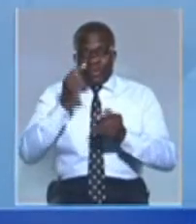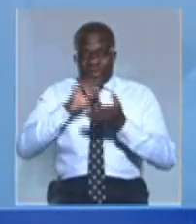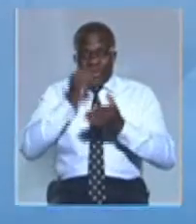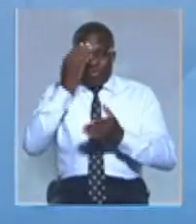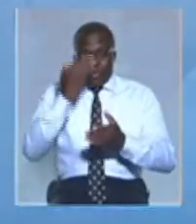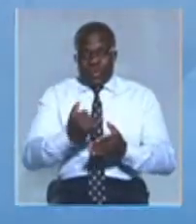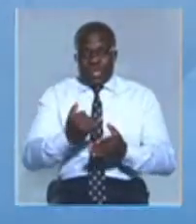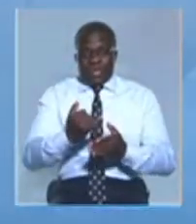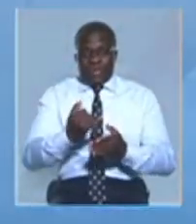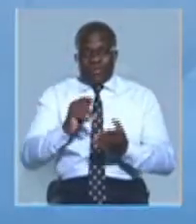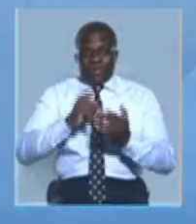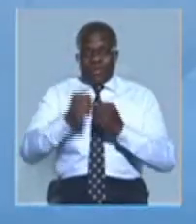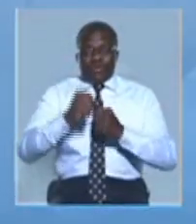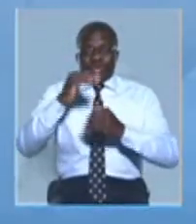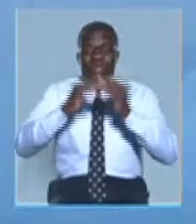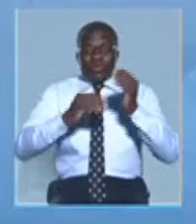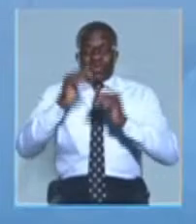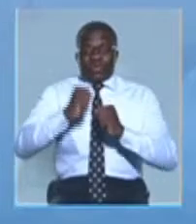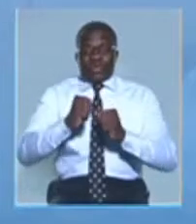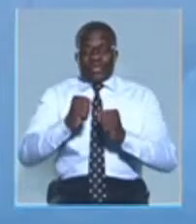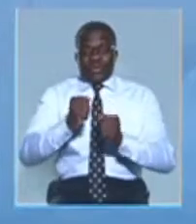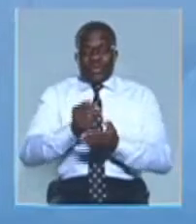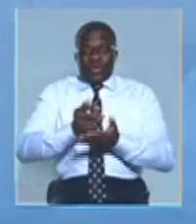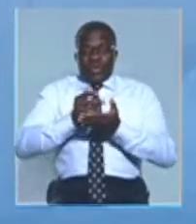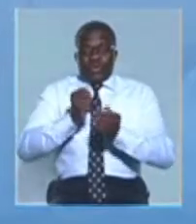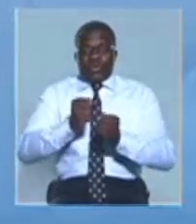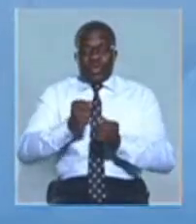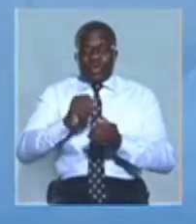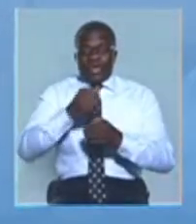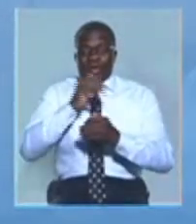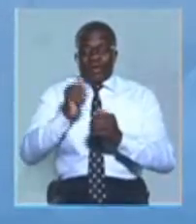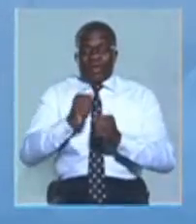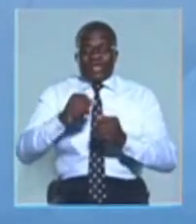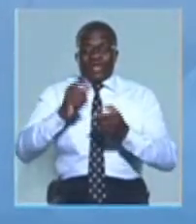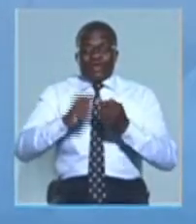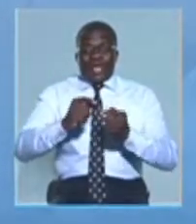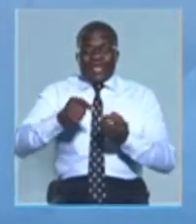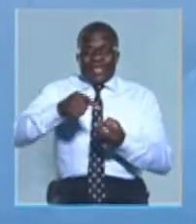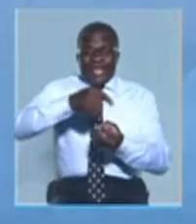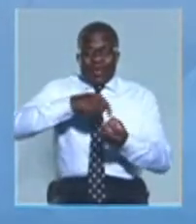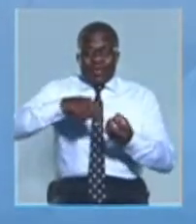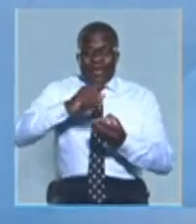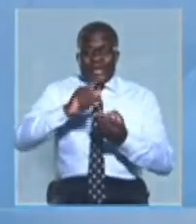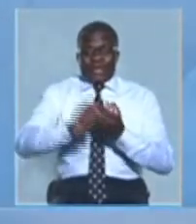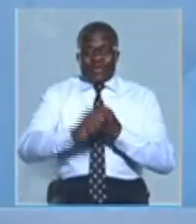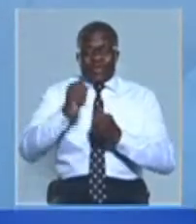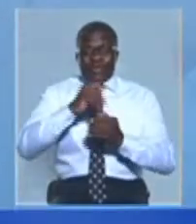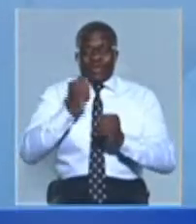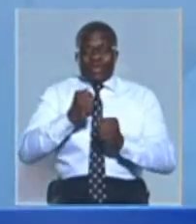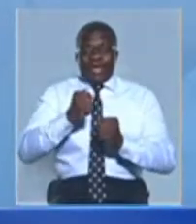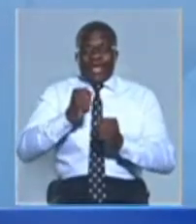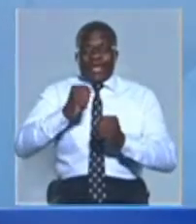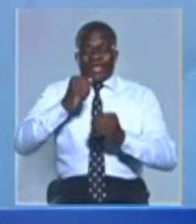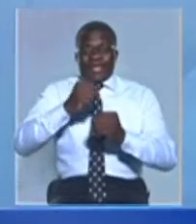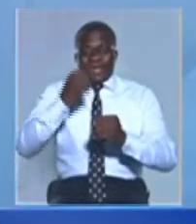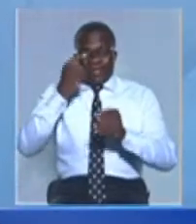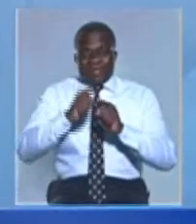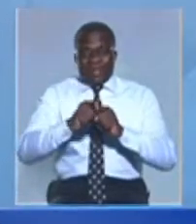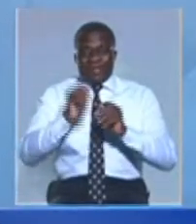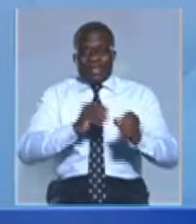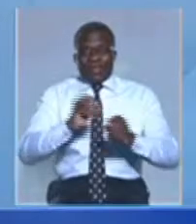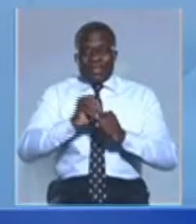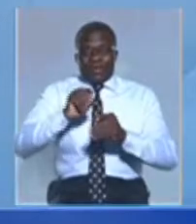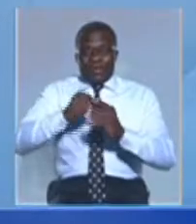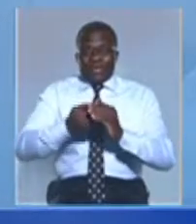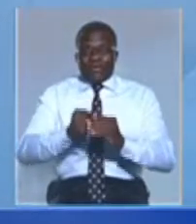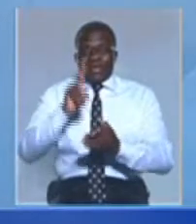égard, le projet de construction du pôle agroalimentaire de la dite agglomération a été conçue et sa mise en œuvre a